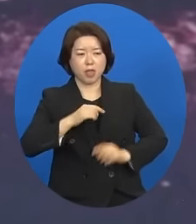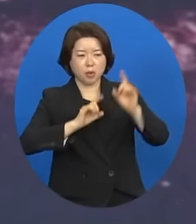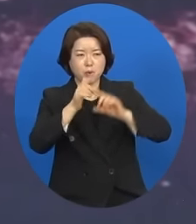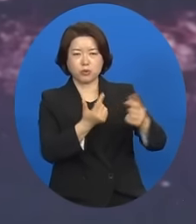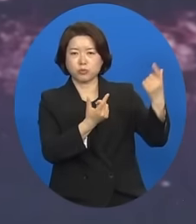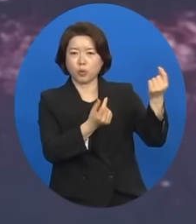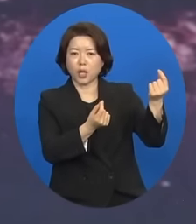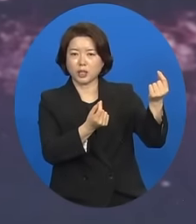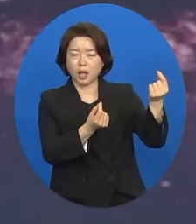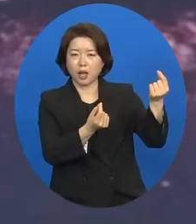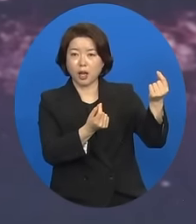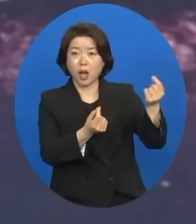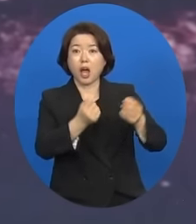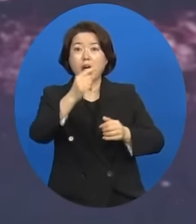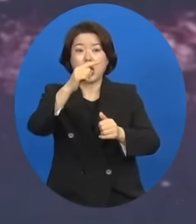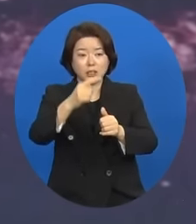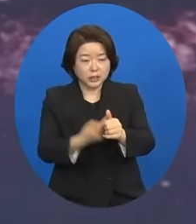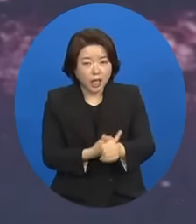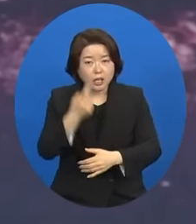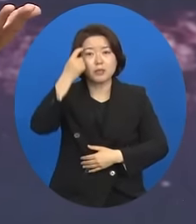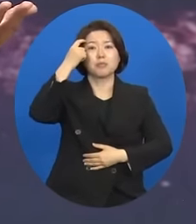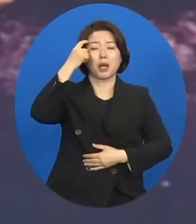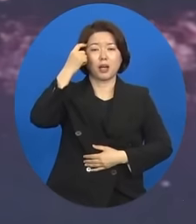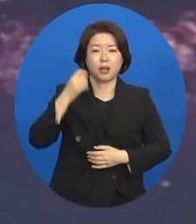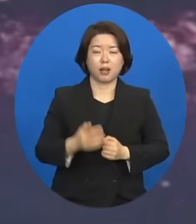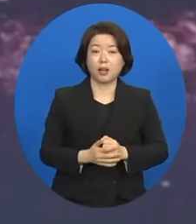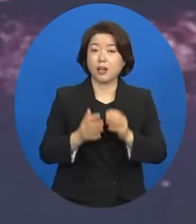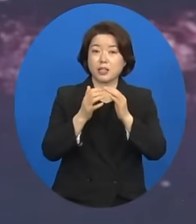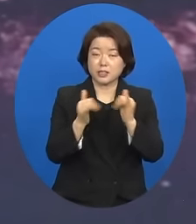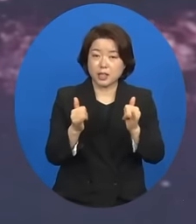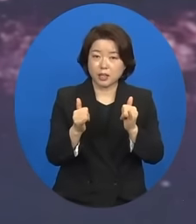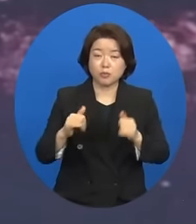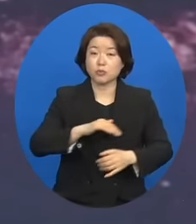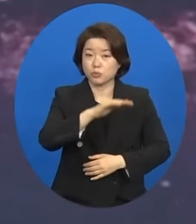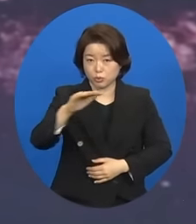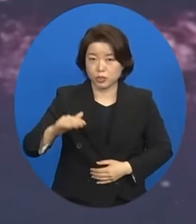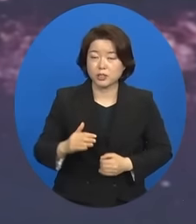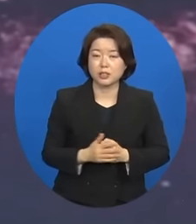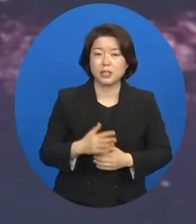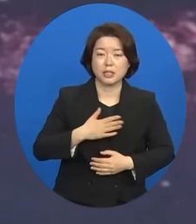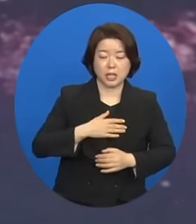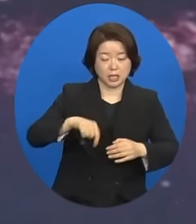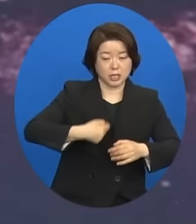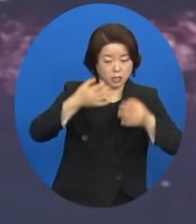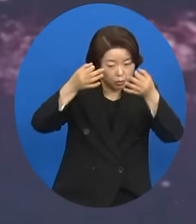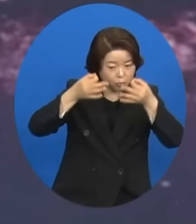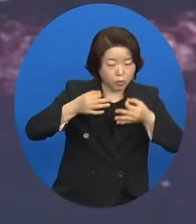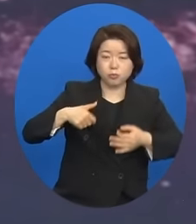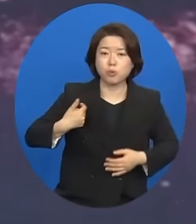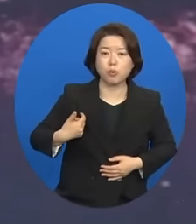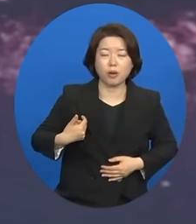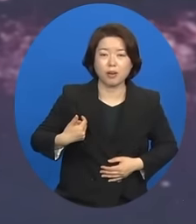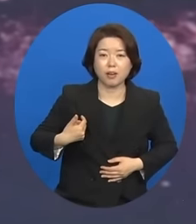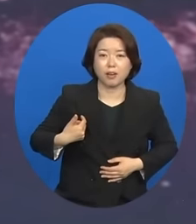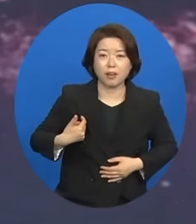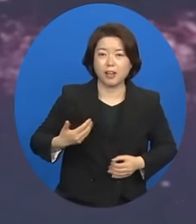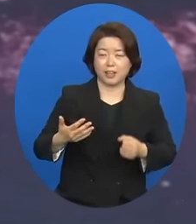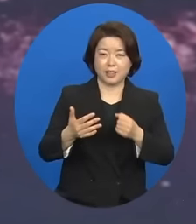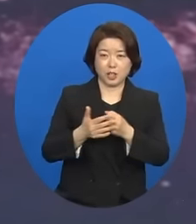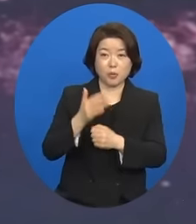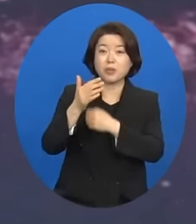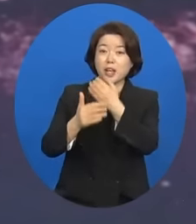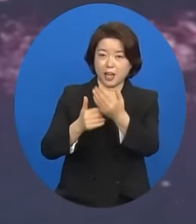것을 그제서야 알게 되는 거야 여러분 사람은요 우리는요 우리 자신을 잘 모릅니다 그렇기 때문에